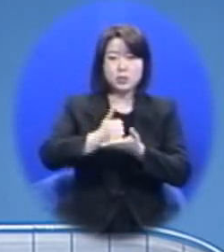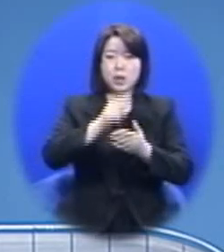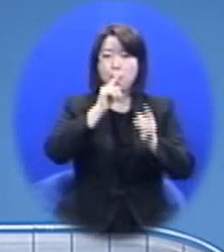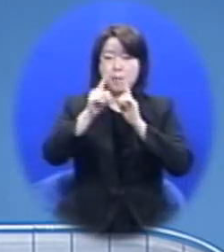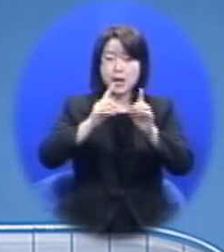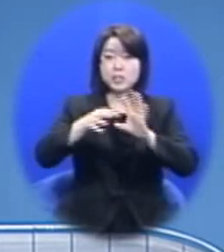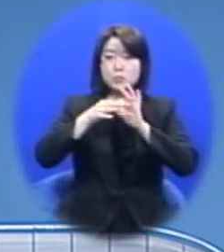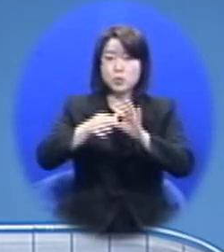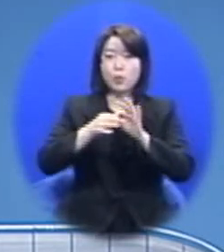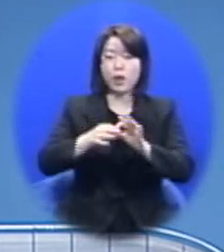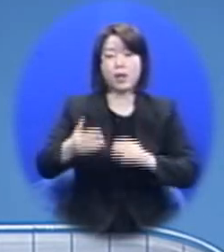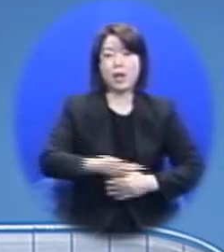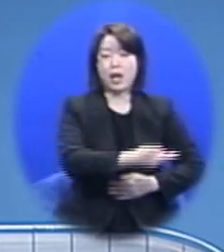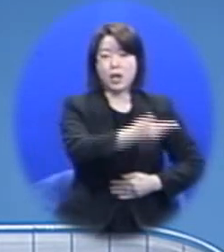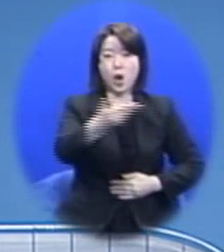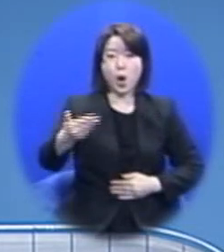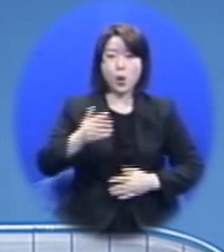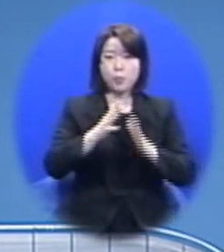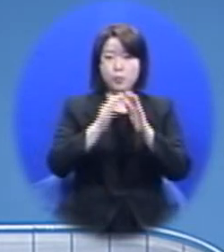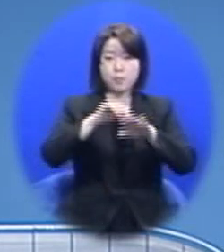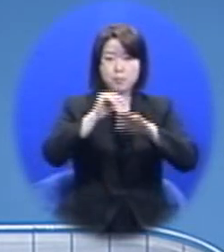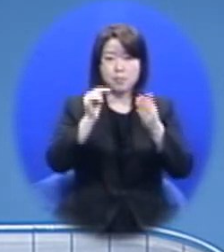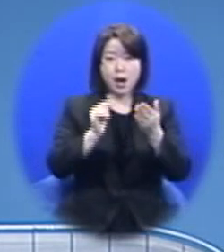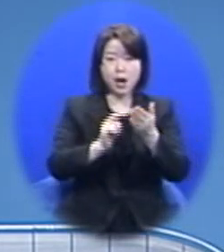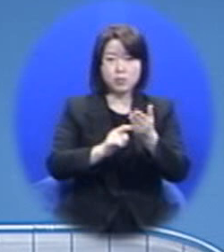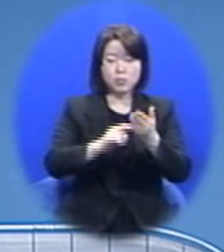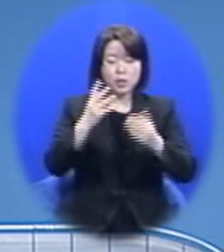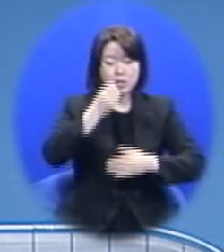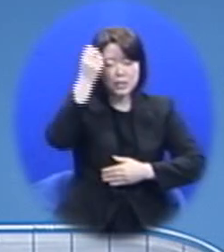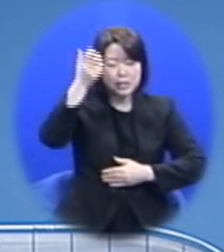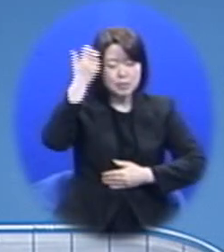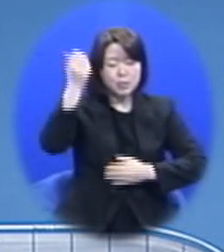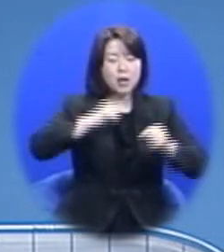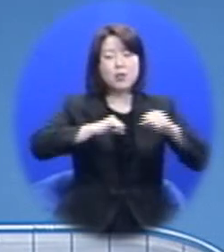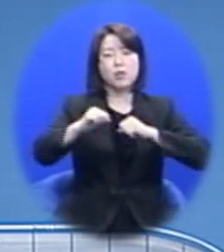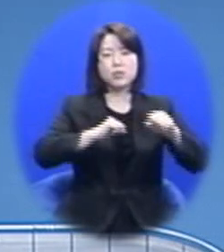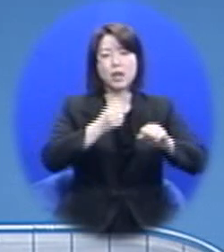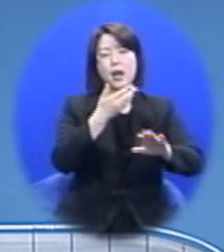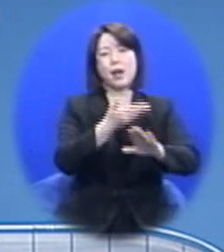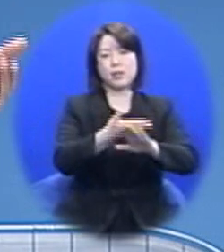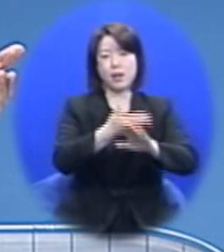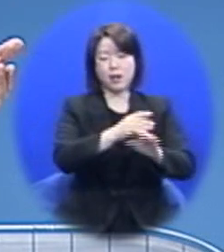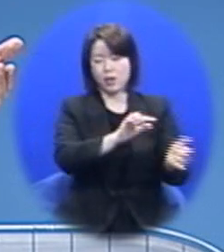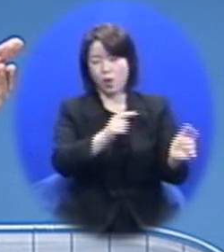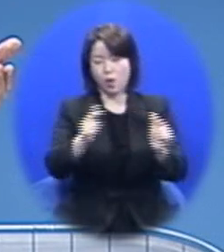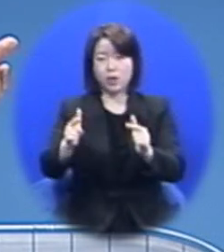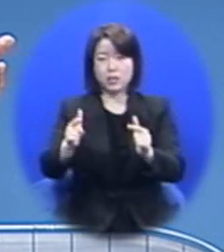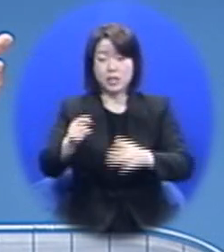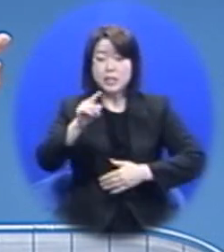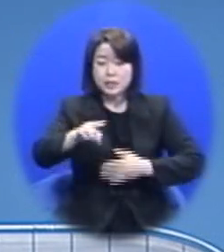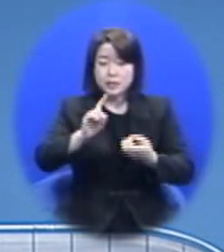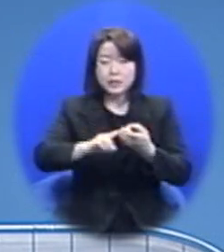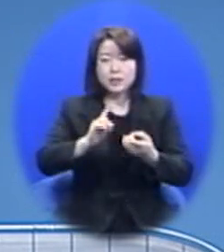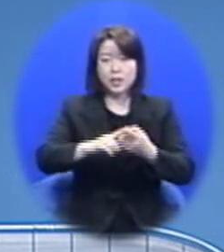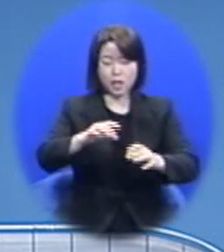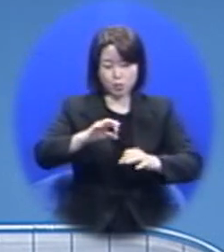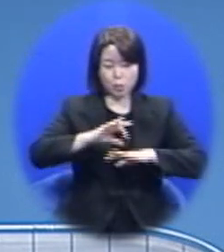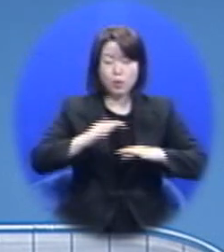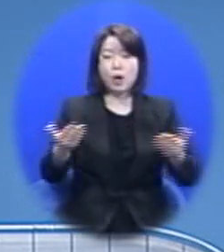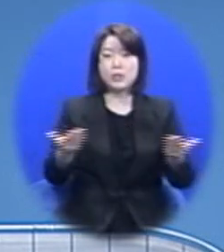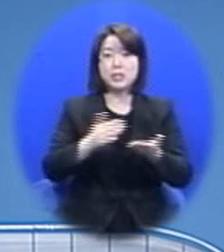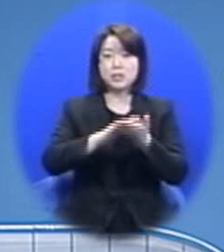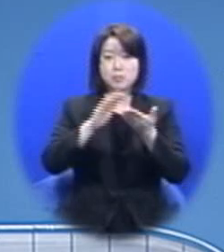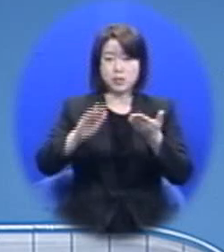통하여 여러분의 마음의 심령이 그렇게 역사하세요. 그 자체가 참 놀라운 일입니다. 그런데